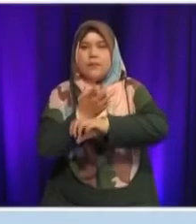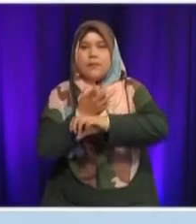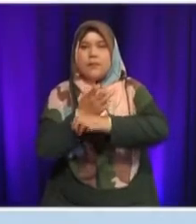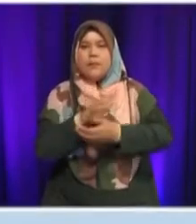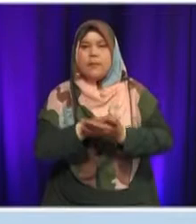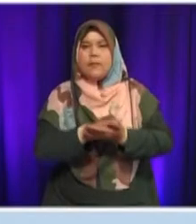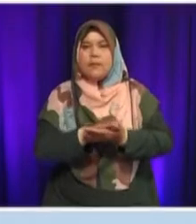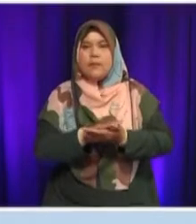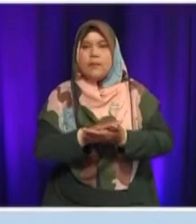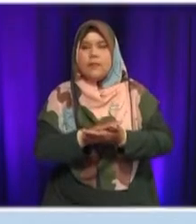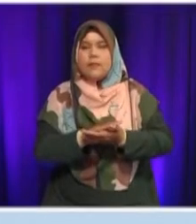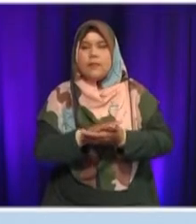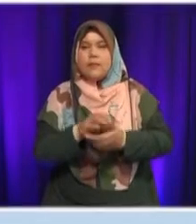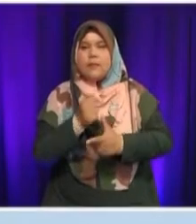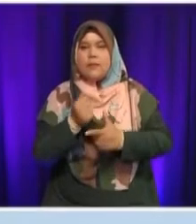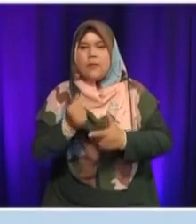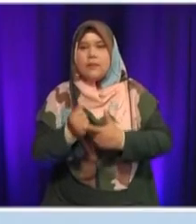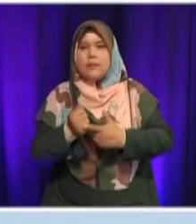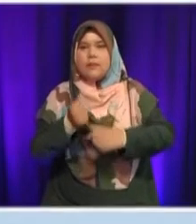kerajang aluminium